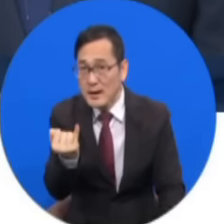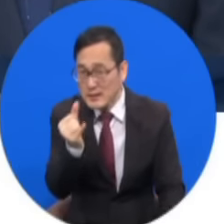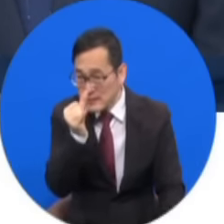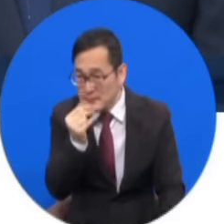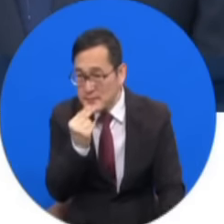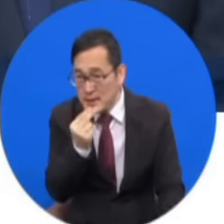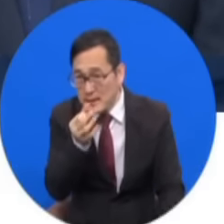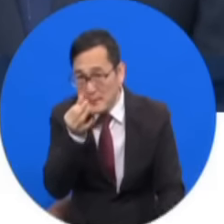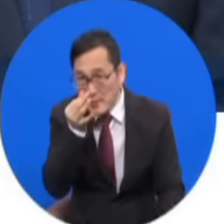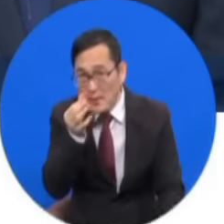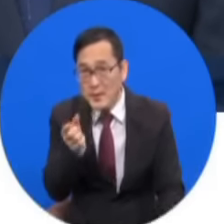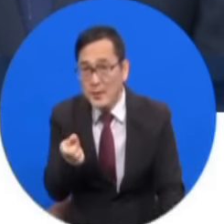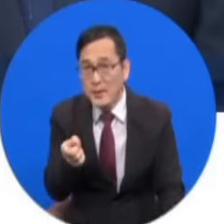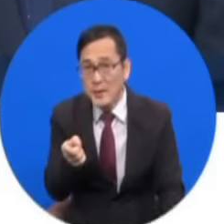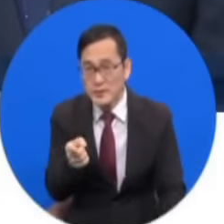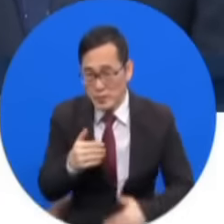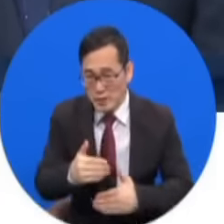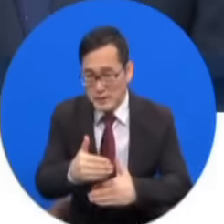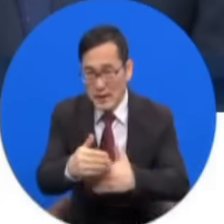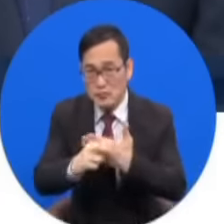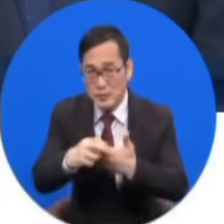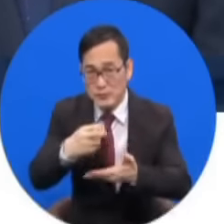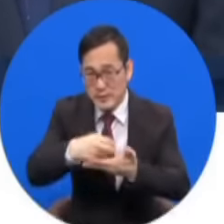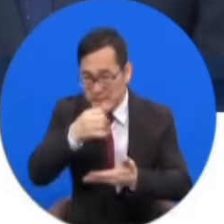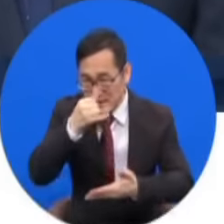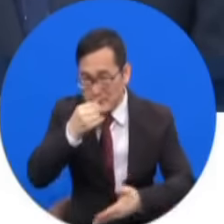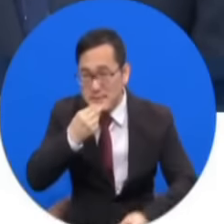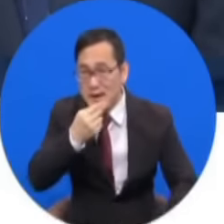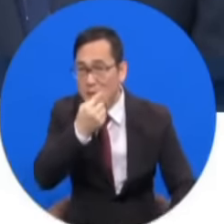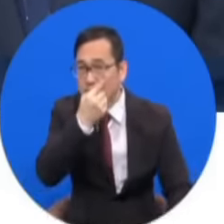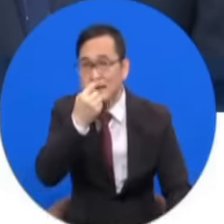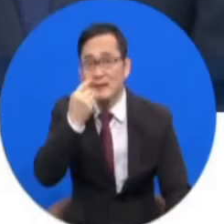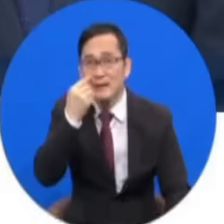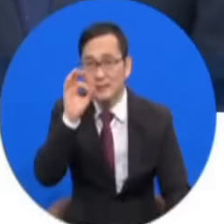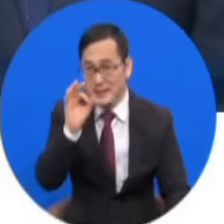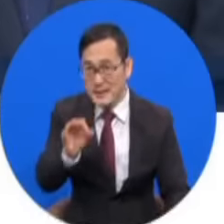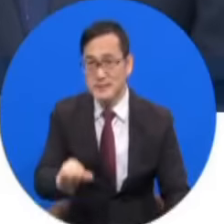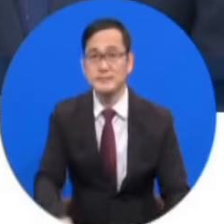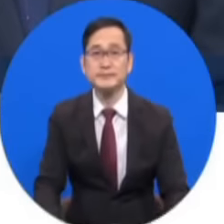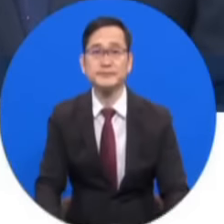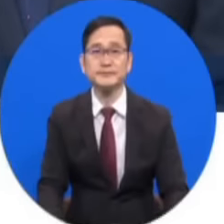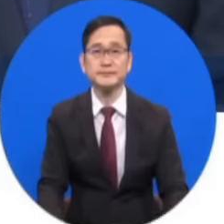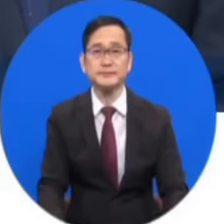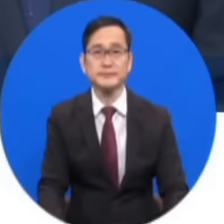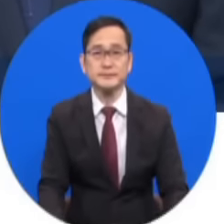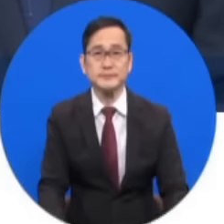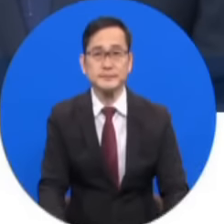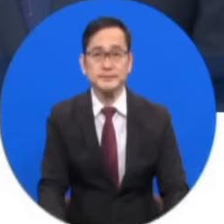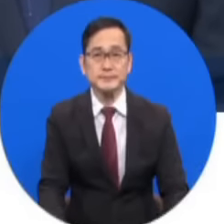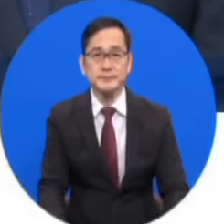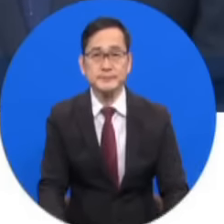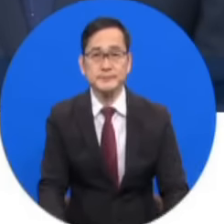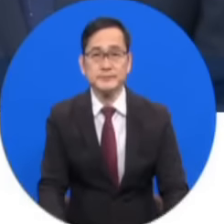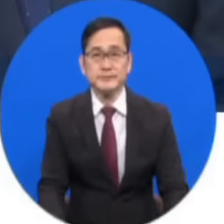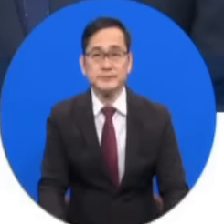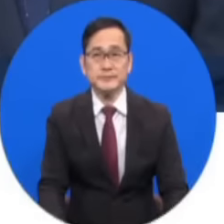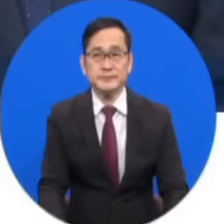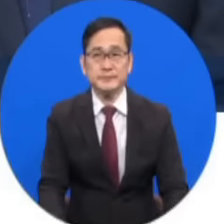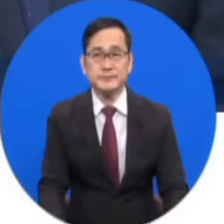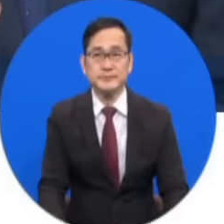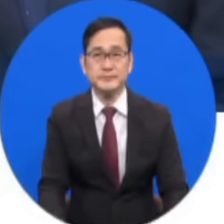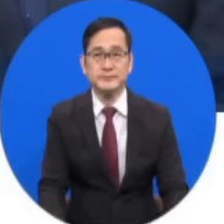다른 절차상 다른 문제가 없었는지는 수사의 기왕에 착수 했다니까 볼 필요는 있겠죠 근데 어 조금 과한 거